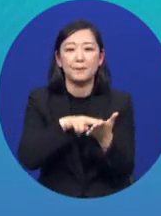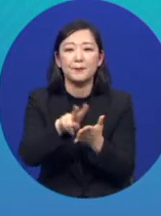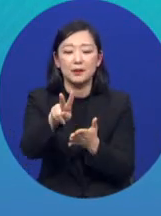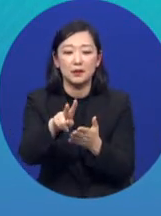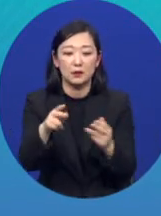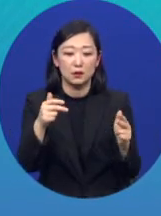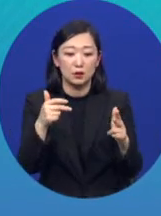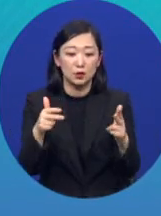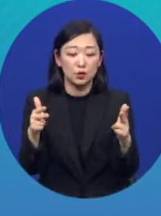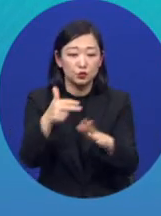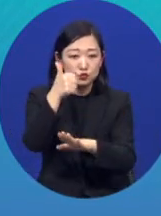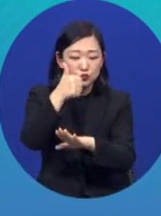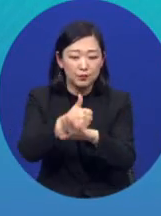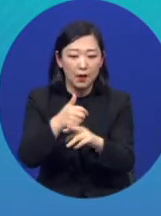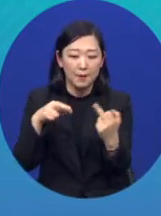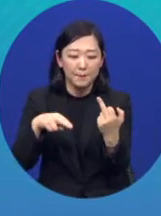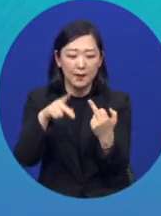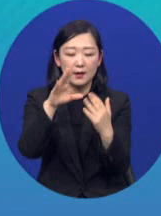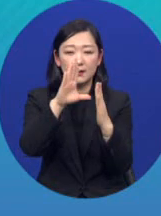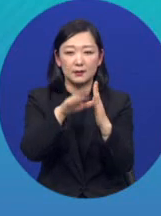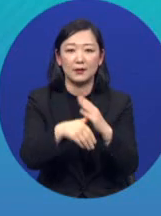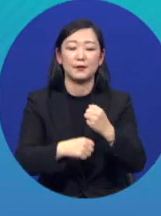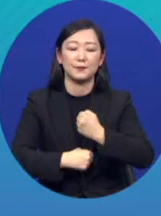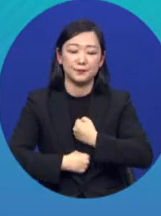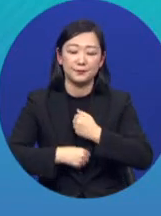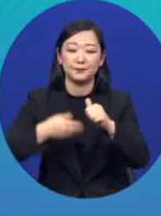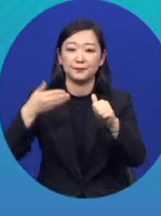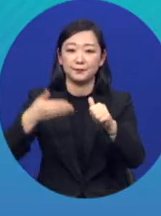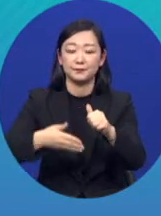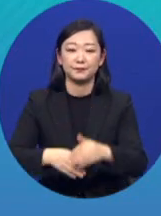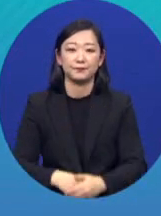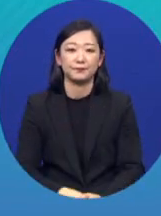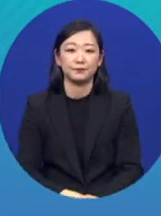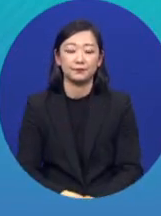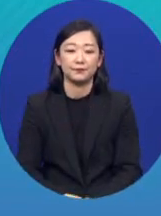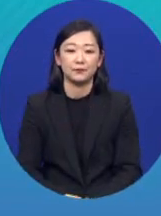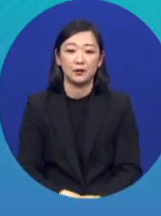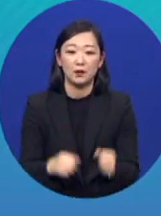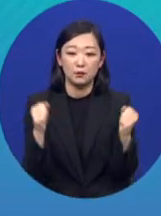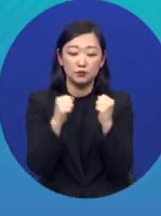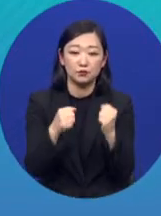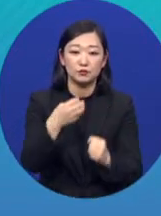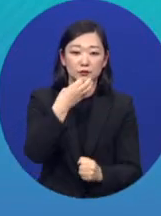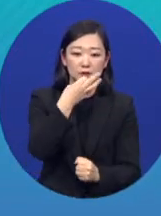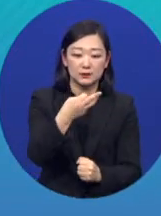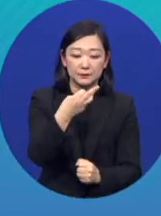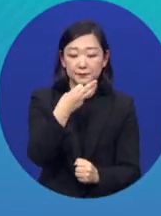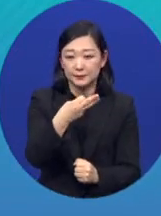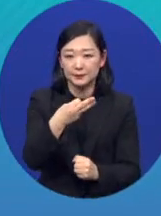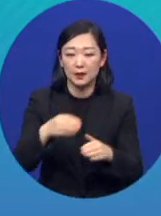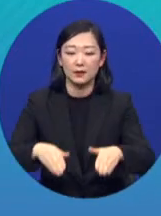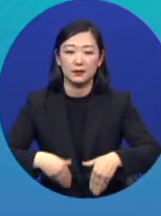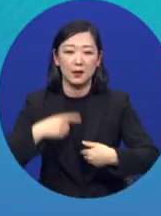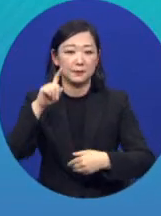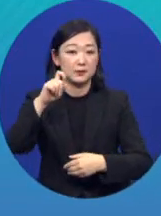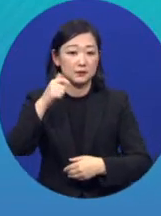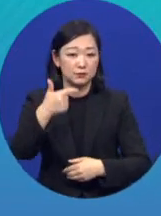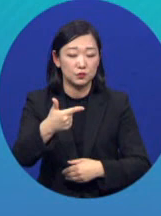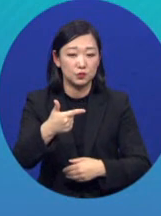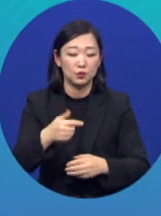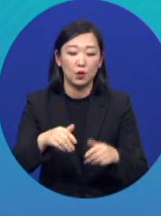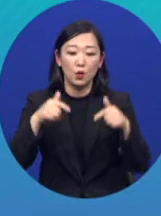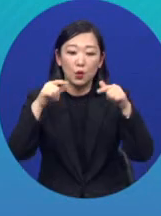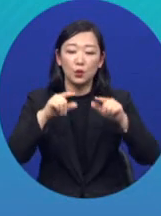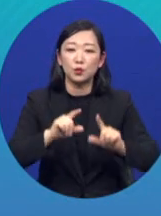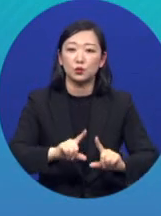주말 산행시 조심하시기 바랍니다 내일 낮출고 기온은 북부지역 13도 남부지역 16도까지 오르겠고